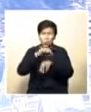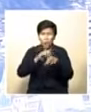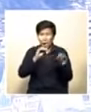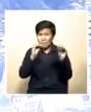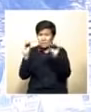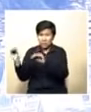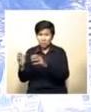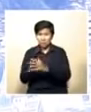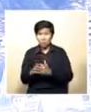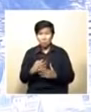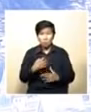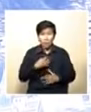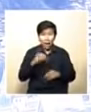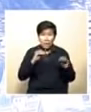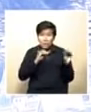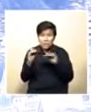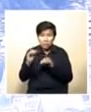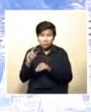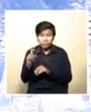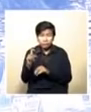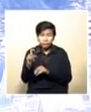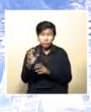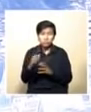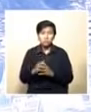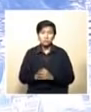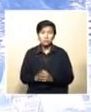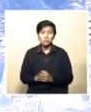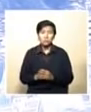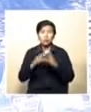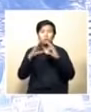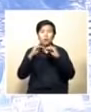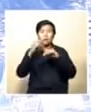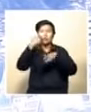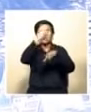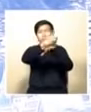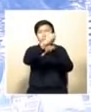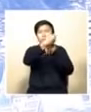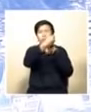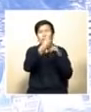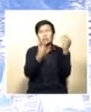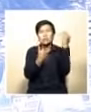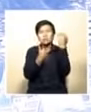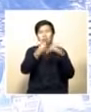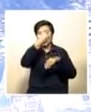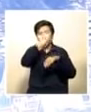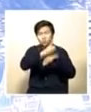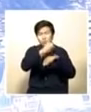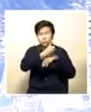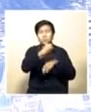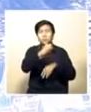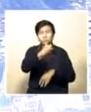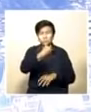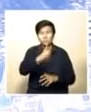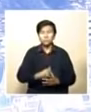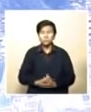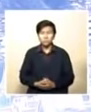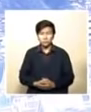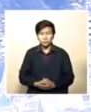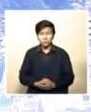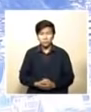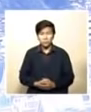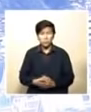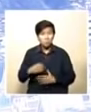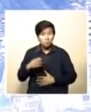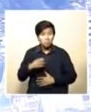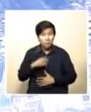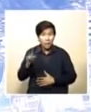องนั้นพ.ร.บ.พรรคการเมืองมาตรา43บอกว่าทุกพรรคจะต้องมีการประชุมใหญ่ภายในเดือนเ